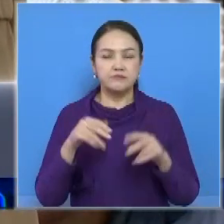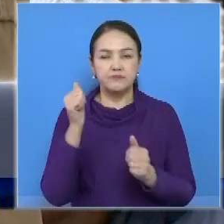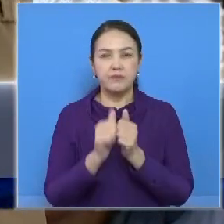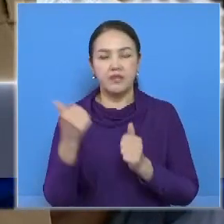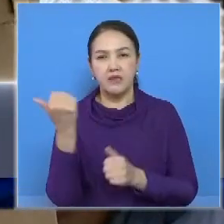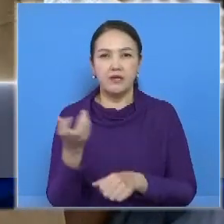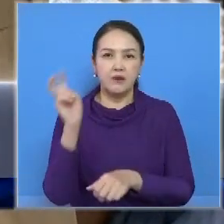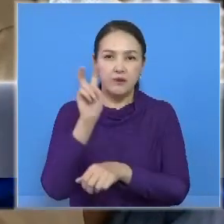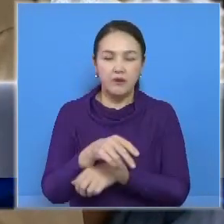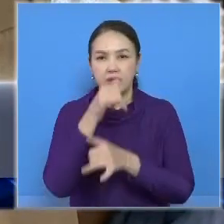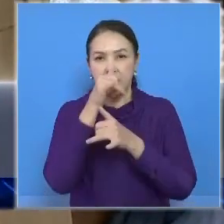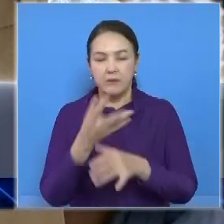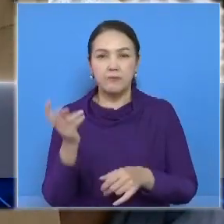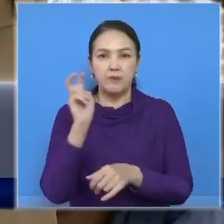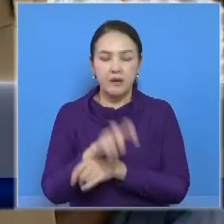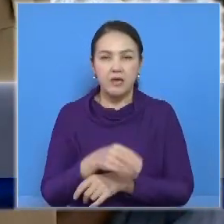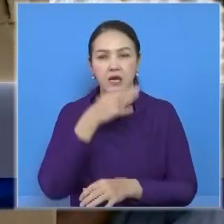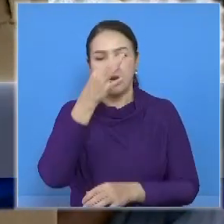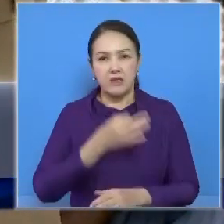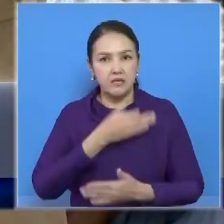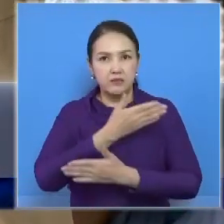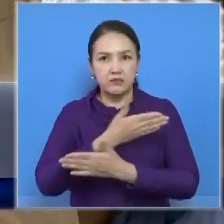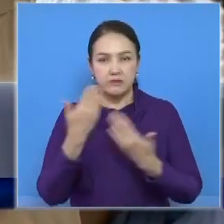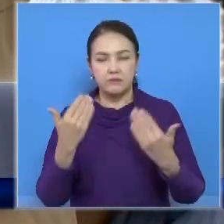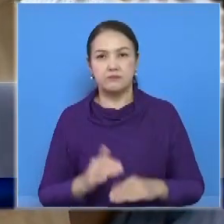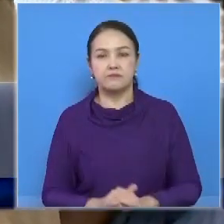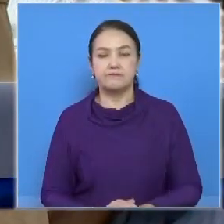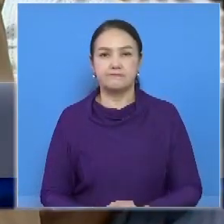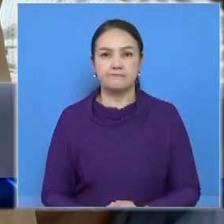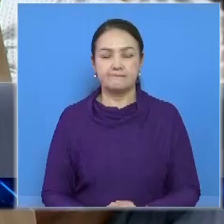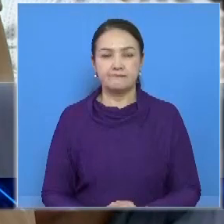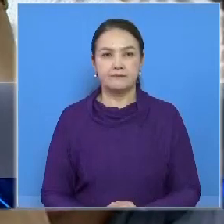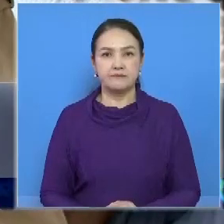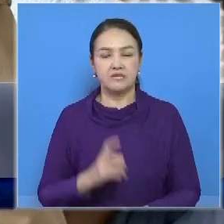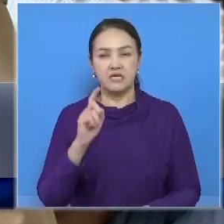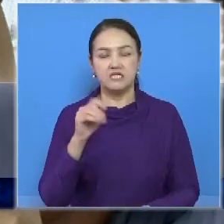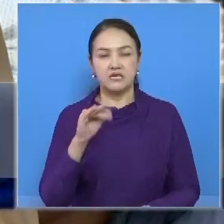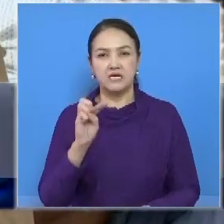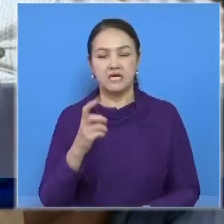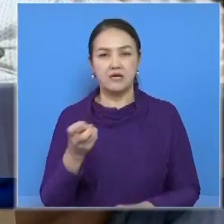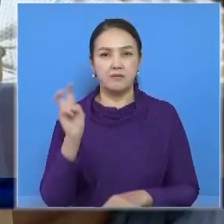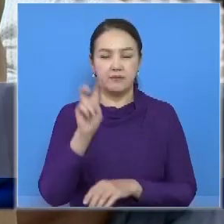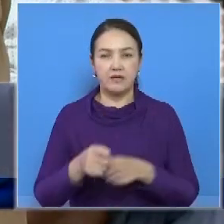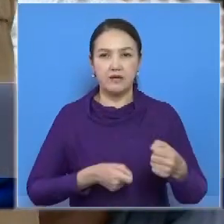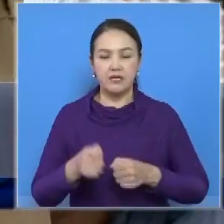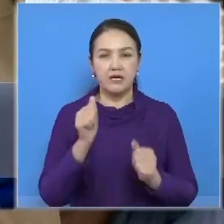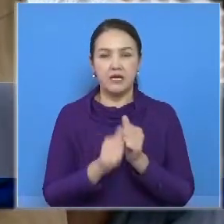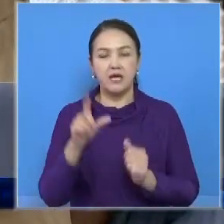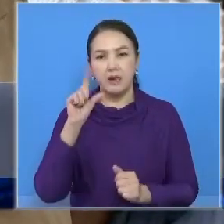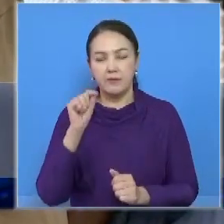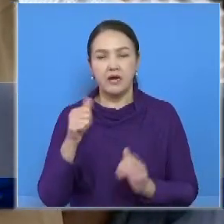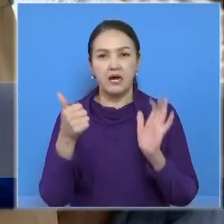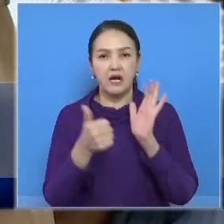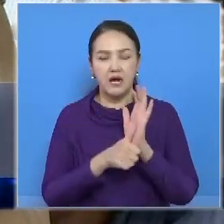барамын әкімге, помощниктеріне барамын, сонымен жауап ала аламын. Мен кетемін, график әлі шыққан жоқ дейді. Енді ЖКХ-ның басшысына мен каждый понедельник сайын 6